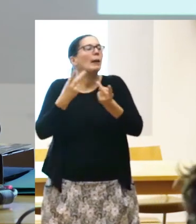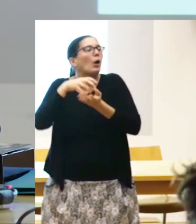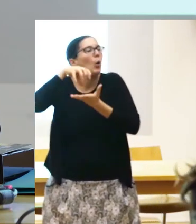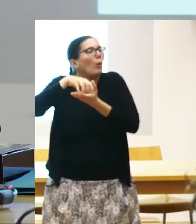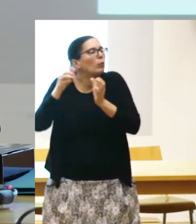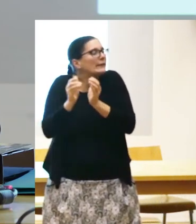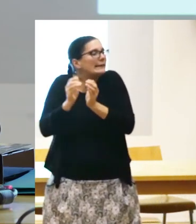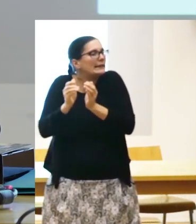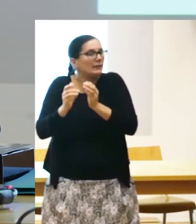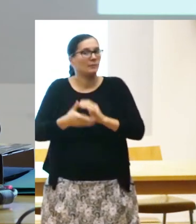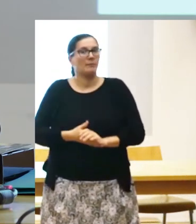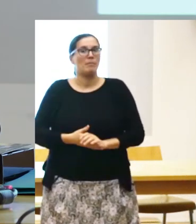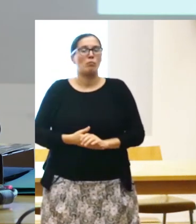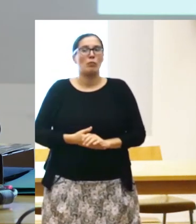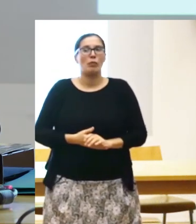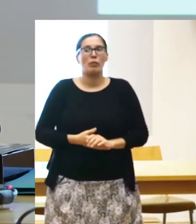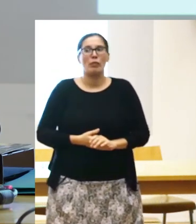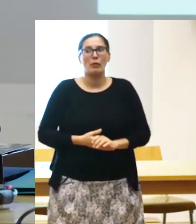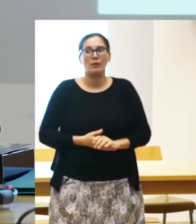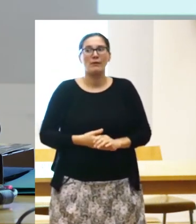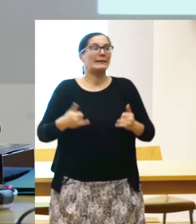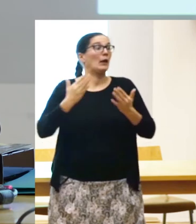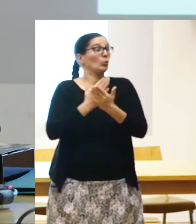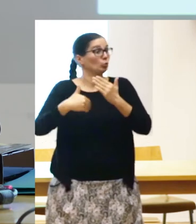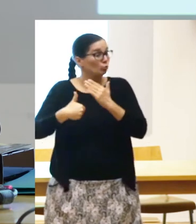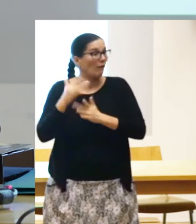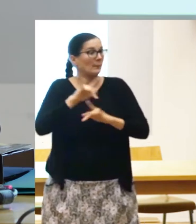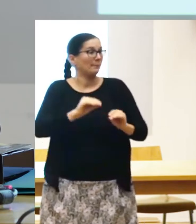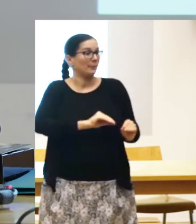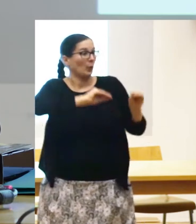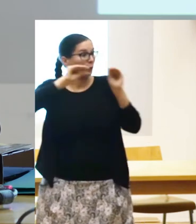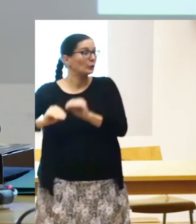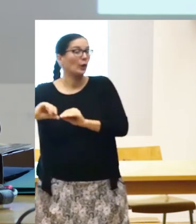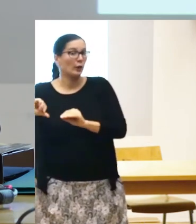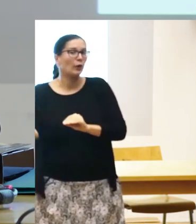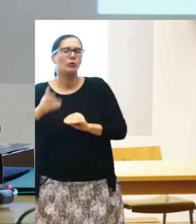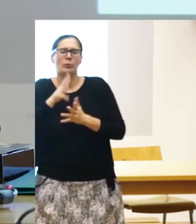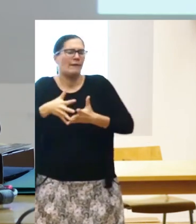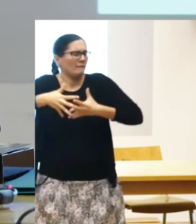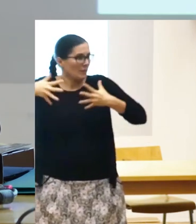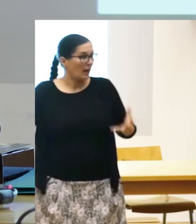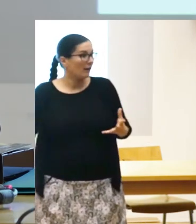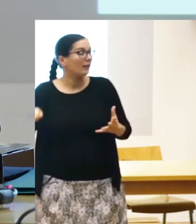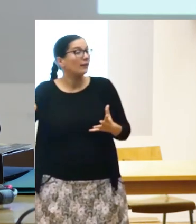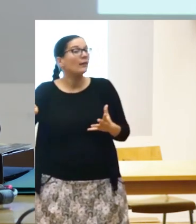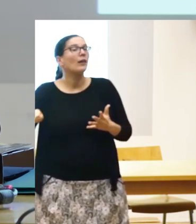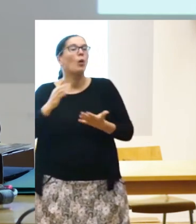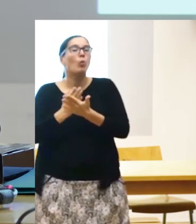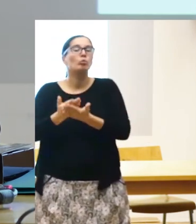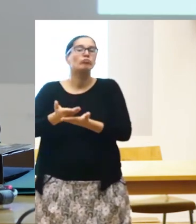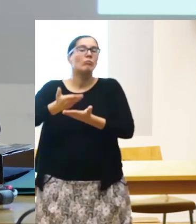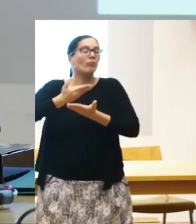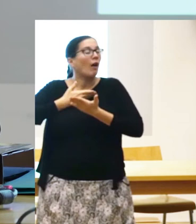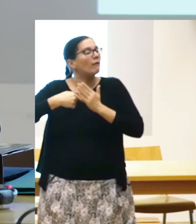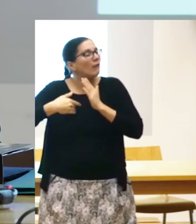či méně. Přecházíme letos vlastně do dalšího prostoru, který je jinak definovaný, je daleko větší, a ten před nás vlastně